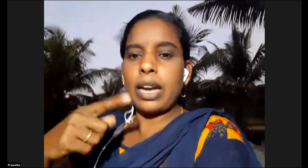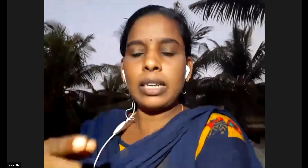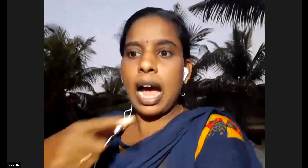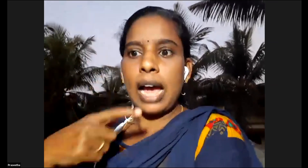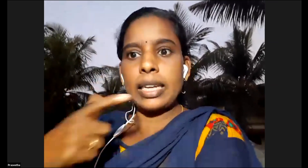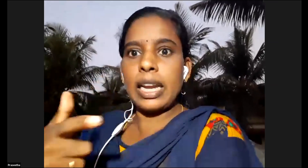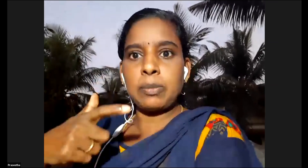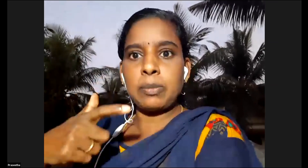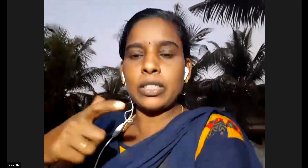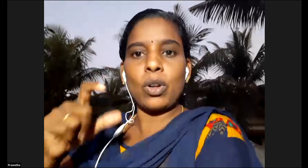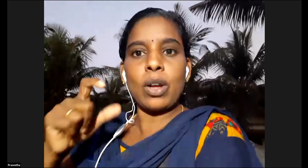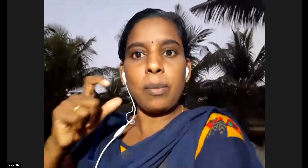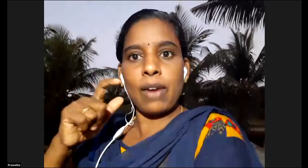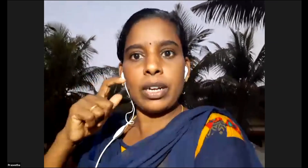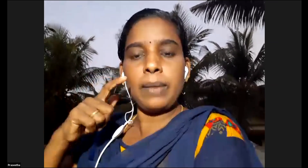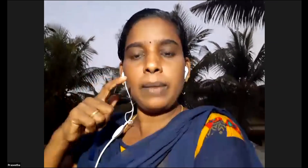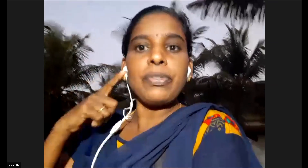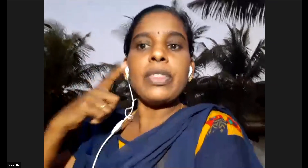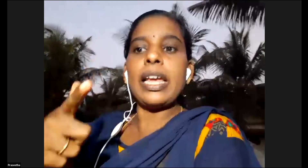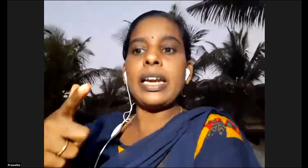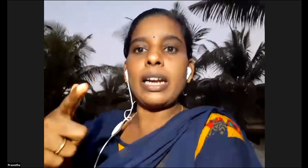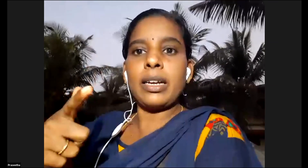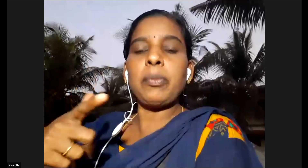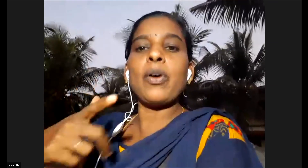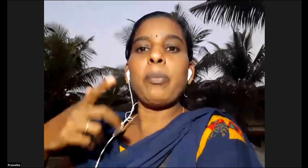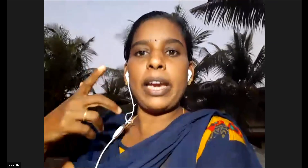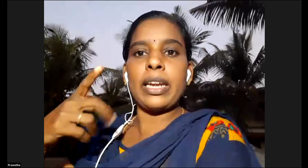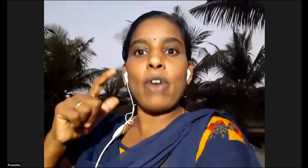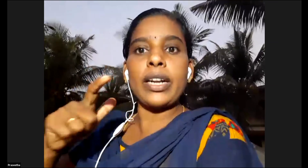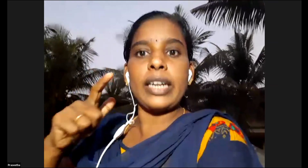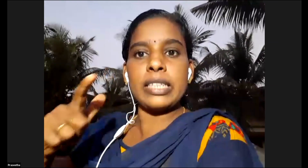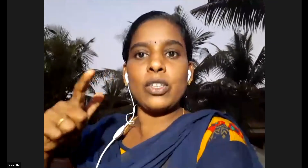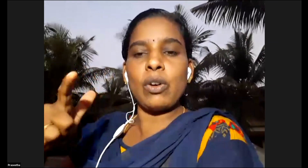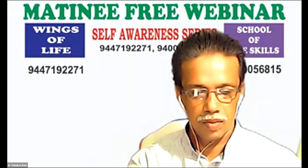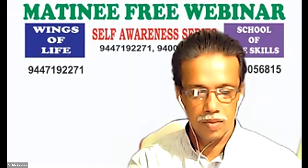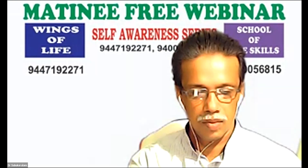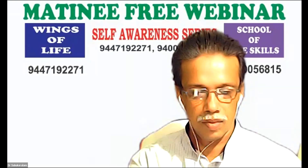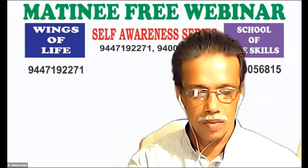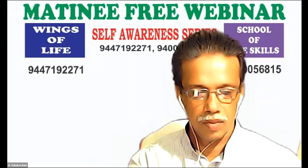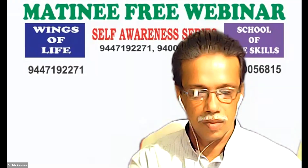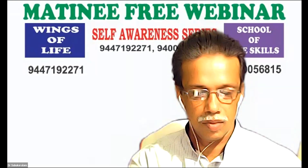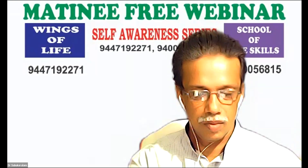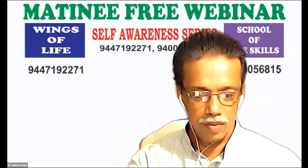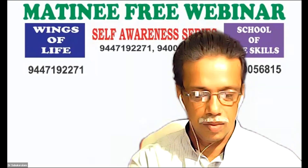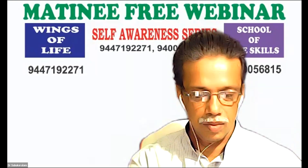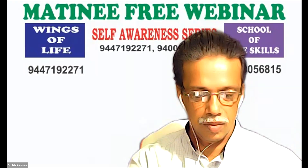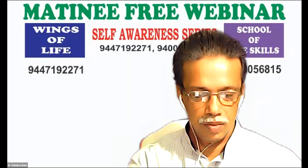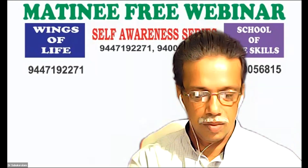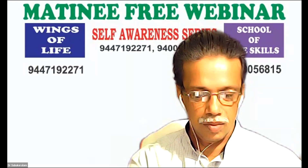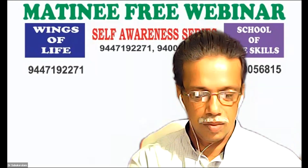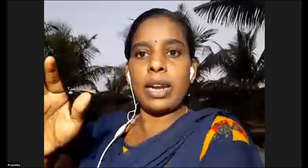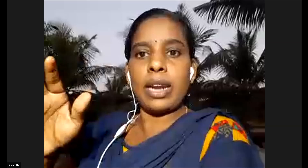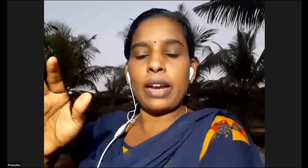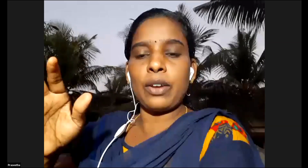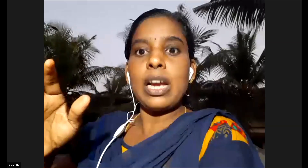വരിക എന്നുള്ള ആ രീതിയിൽ എക്സ്പ്ലനേഷൻ കൊടുക്കാം. പക്ഷെ അവർക്ക് നേരിട്ടാണ്. ഇപ്പൊ പേര്, വാട്ട് ഈസ് യുവർ നെയിം എന്ന് പറയും, നെയിം വാട്ട്,